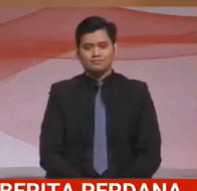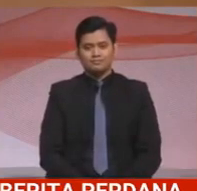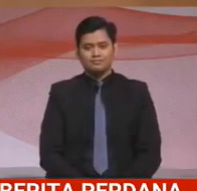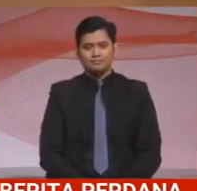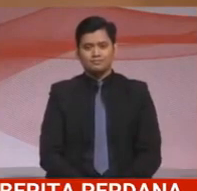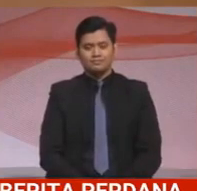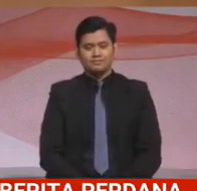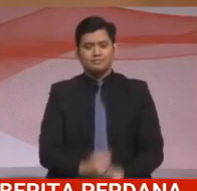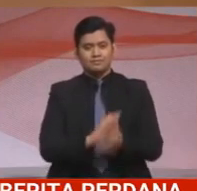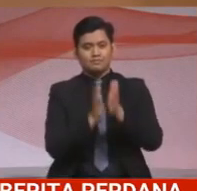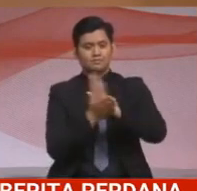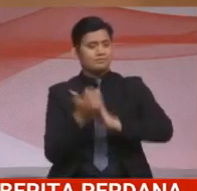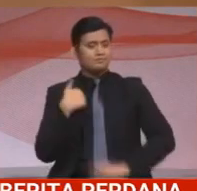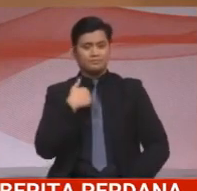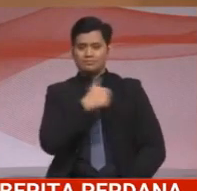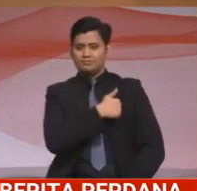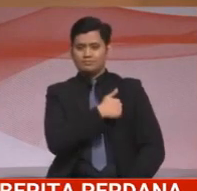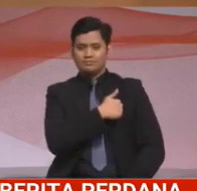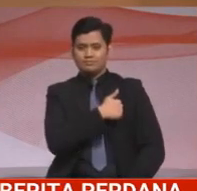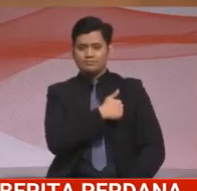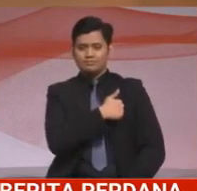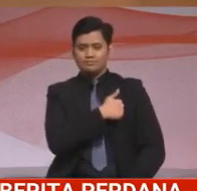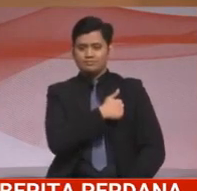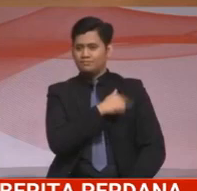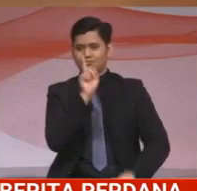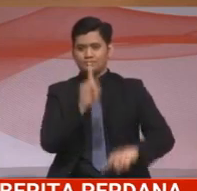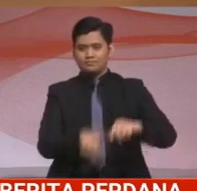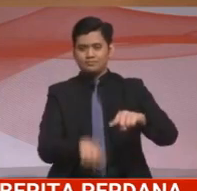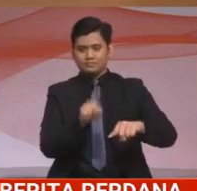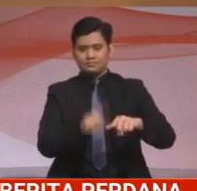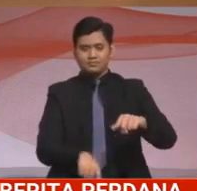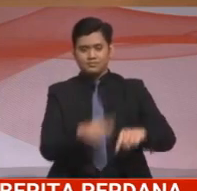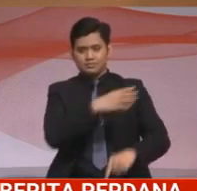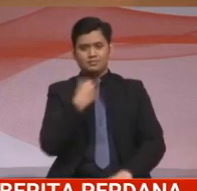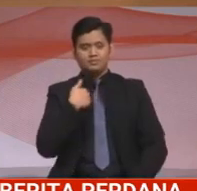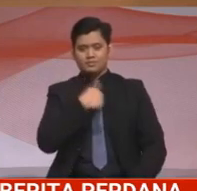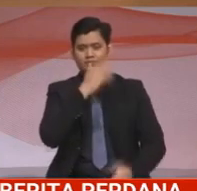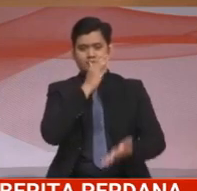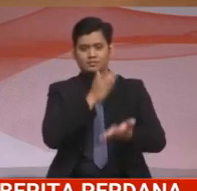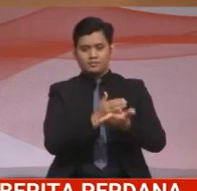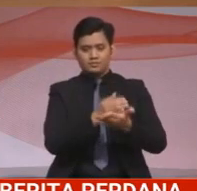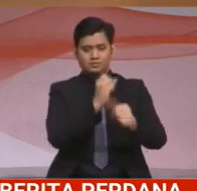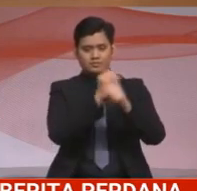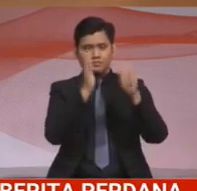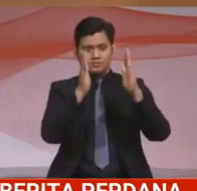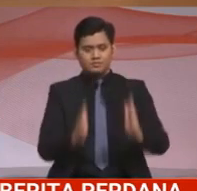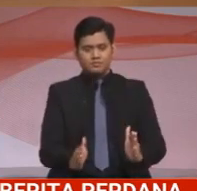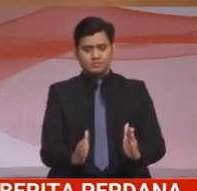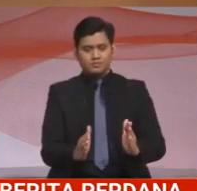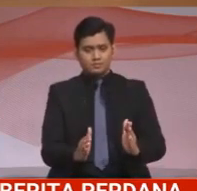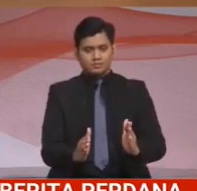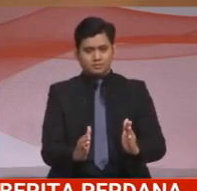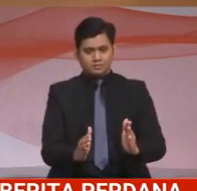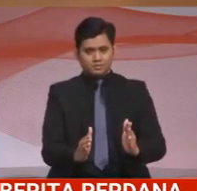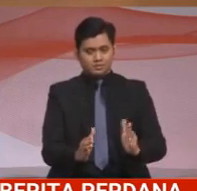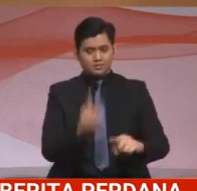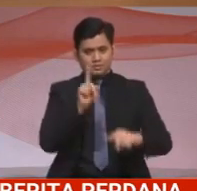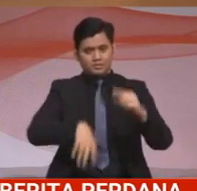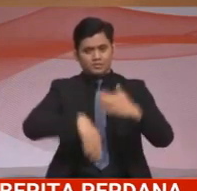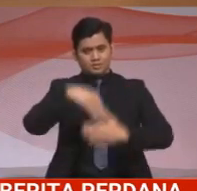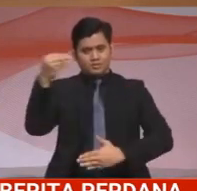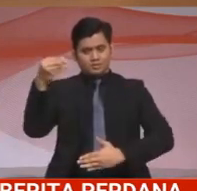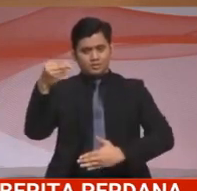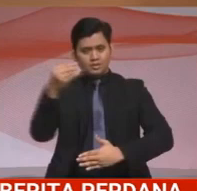Hai dicetak boleh kalau tidak kecepat stop Keja yang tinggal diluar daripada masuk kita benarkan tetapi kita akan